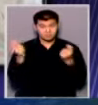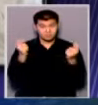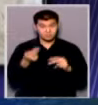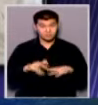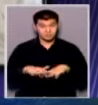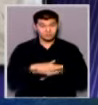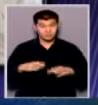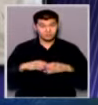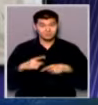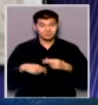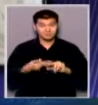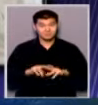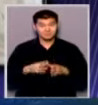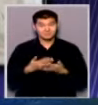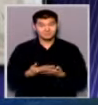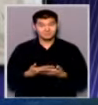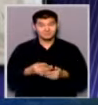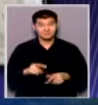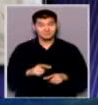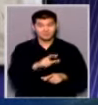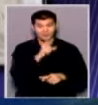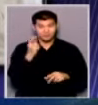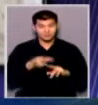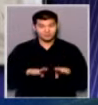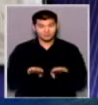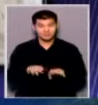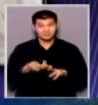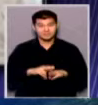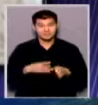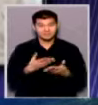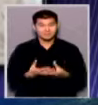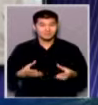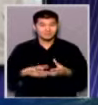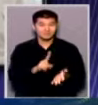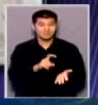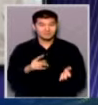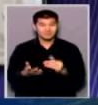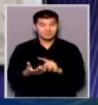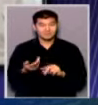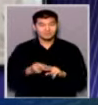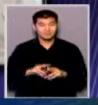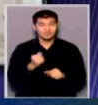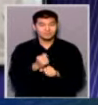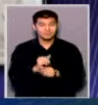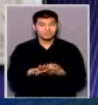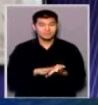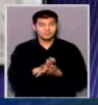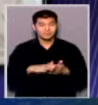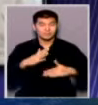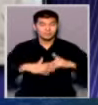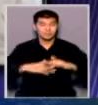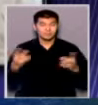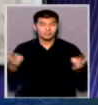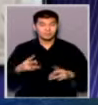бармаймыз. Но біздің постоянно бетпердеміз қолымыздан түспейді. Бізде постоянно антисептикпен жүреміз өзіміз дәрігер болғасын. А былтырғымен салыстырғанда